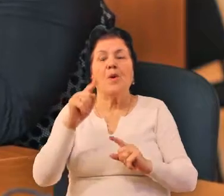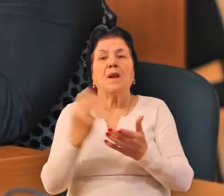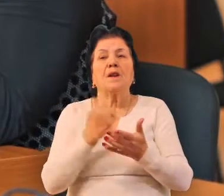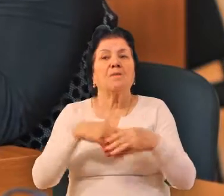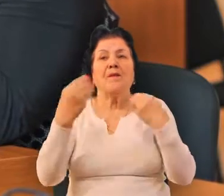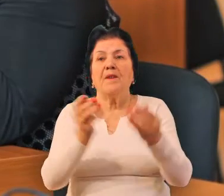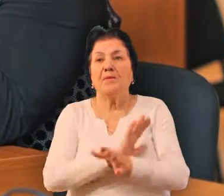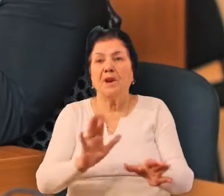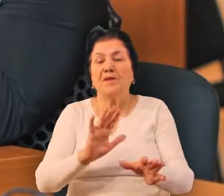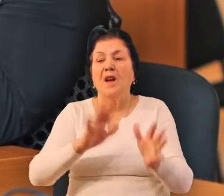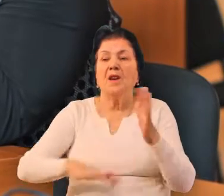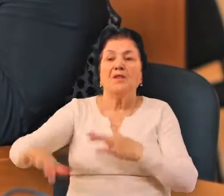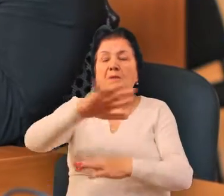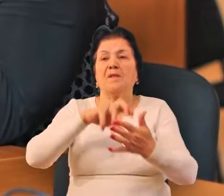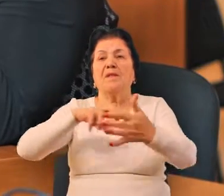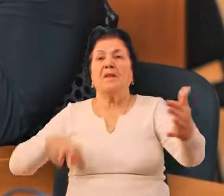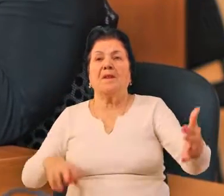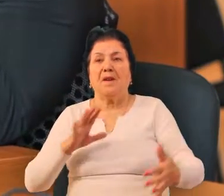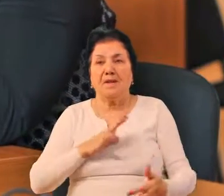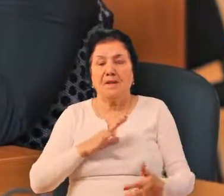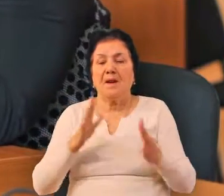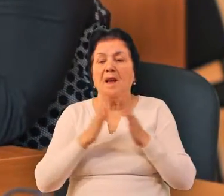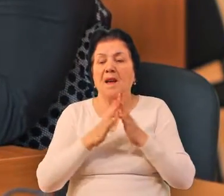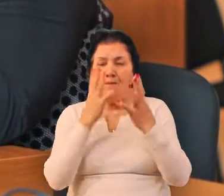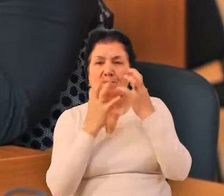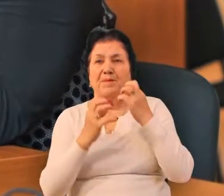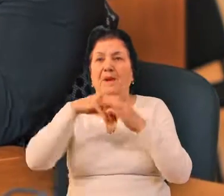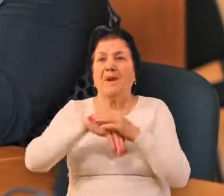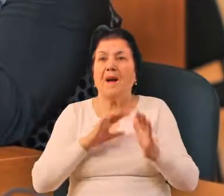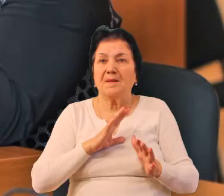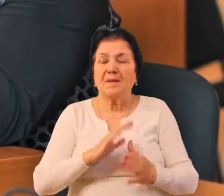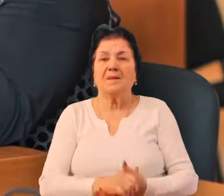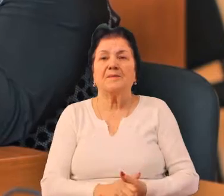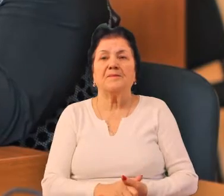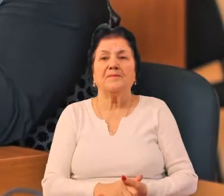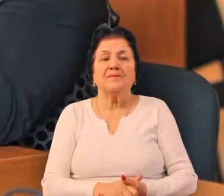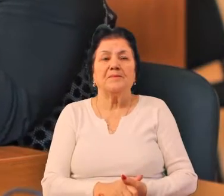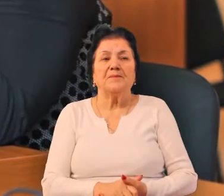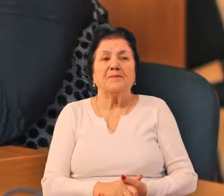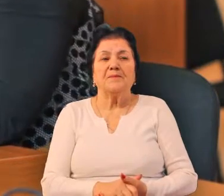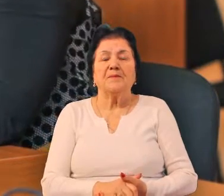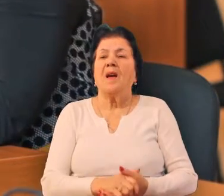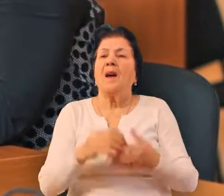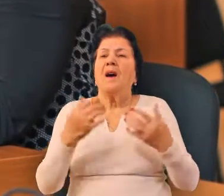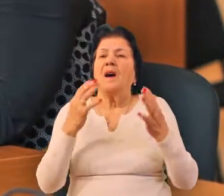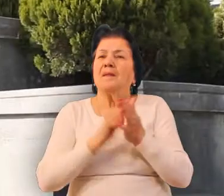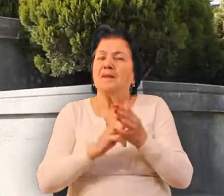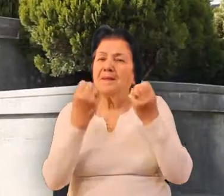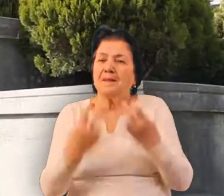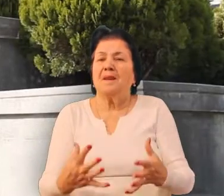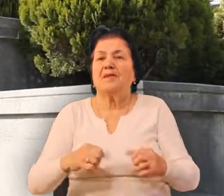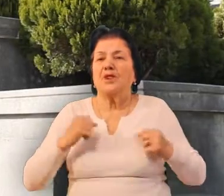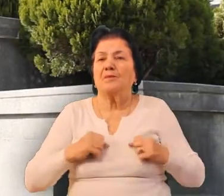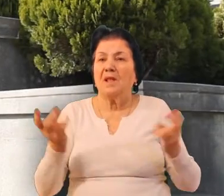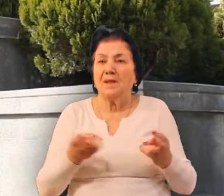insanlara münasibətimizi dəyişək. Onları imkan verməyək ki, cəmiyyətdən kənarda qalsınlar, evlərdə qapanıb qalsınlar.